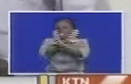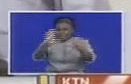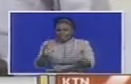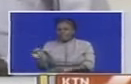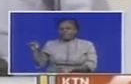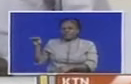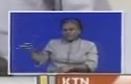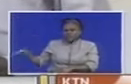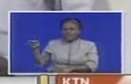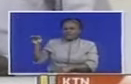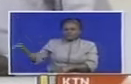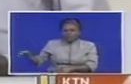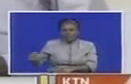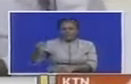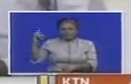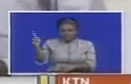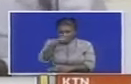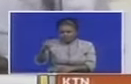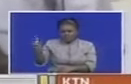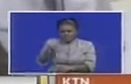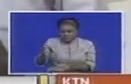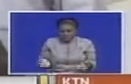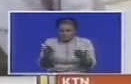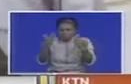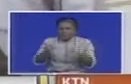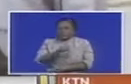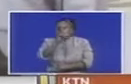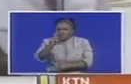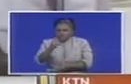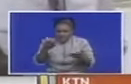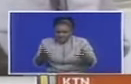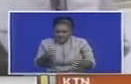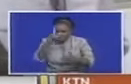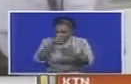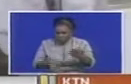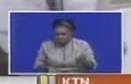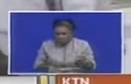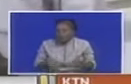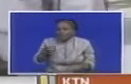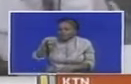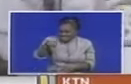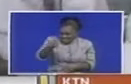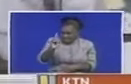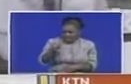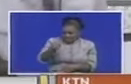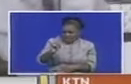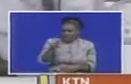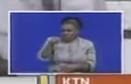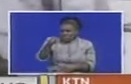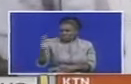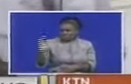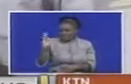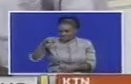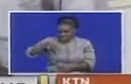uchao uhalifu unazidi kuimarika. Na swali hapa ni kwamba, je, wewe binafsi wachukulia